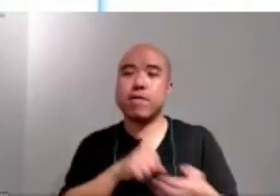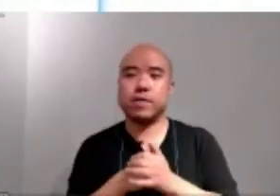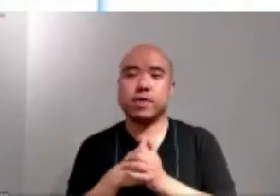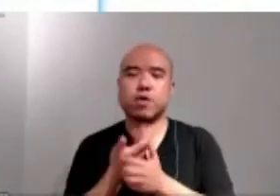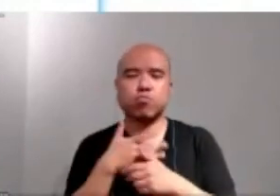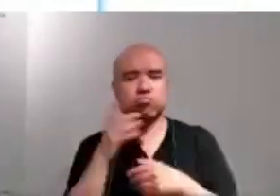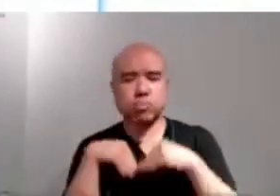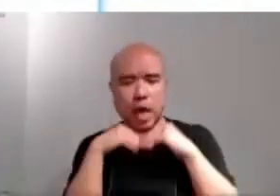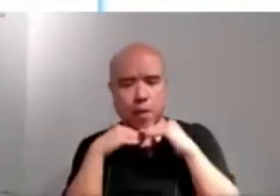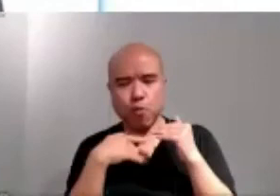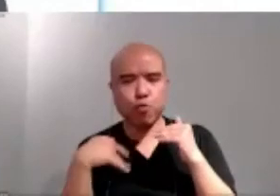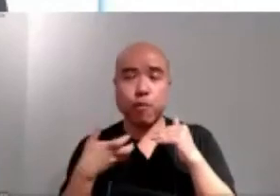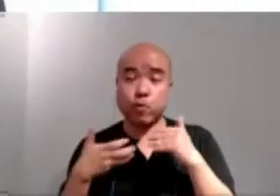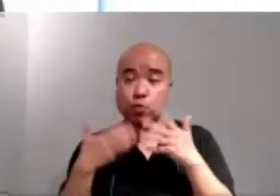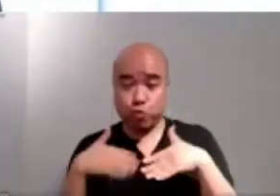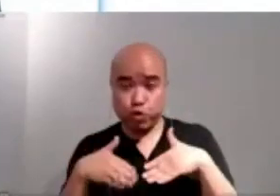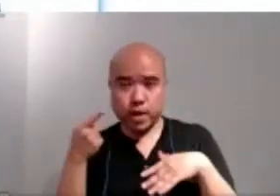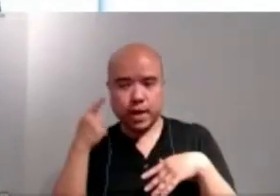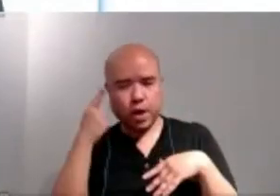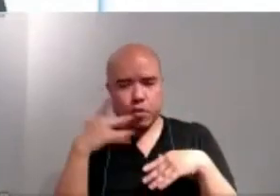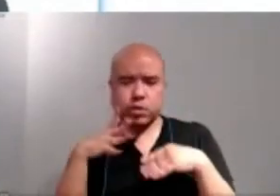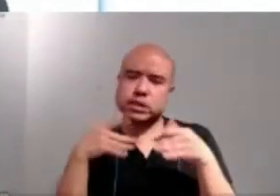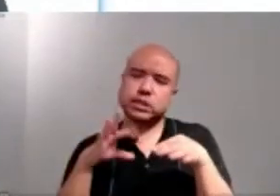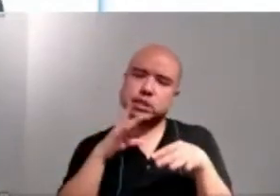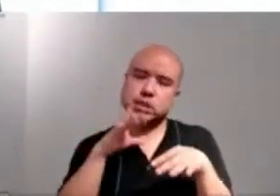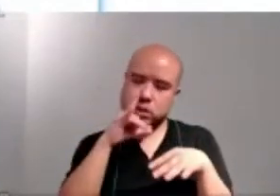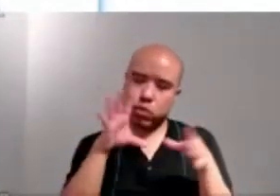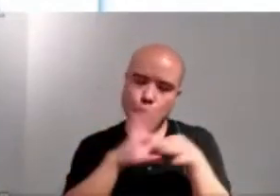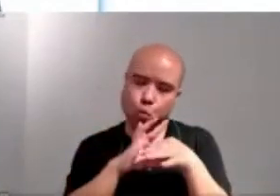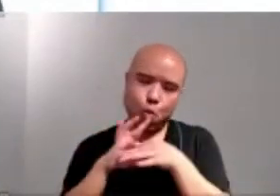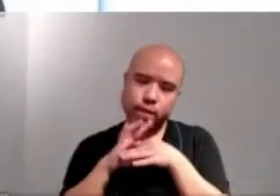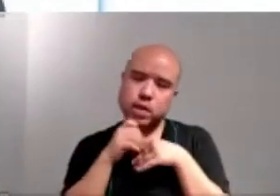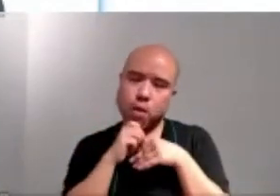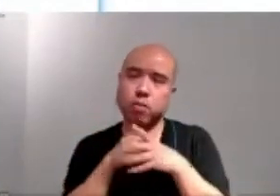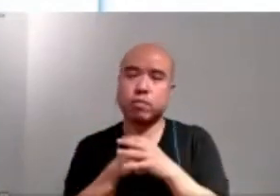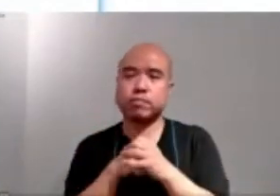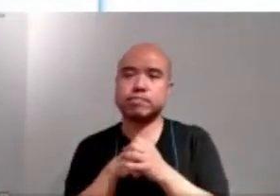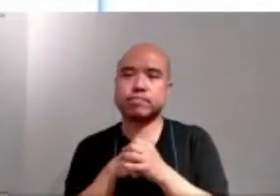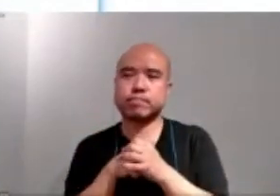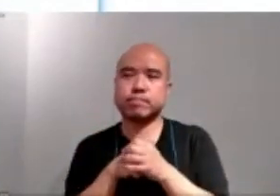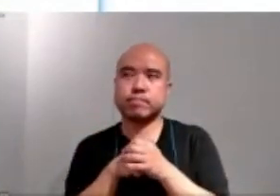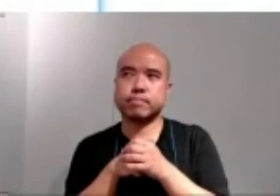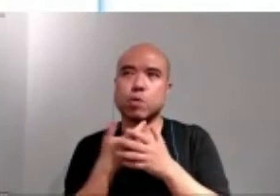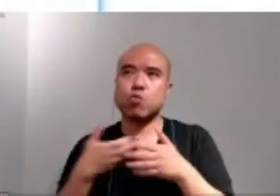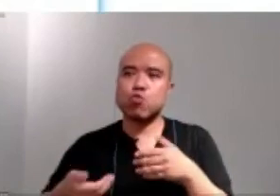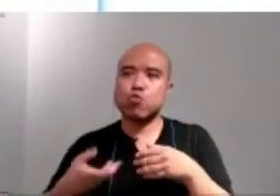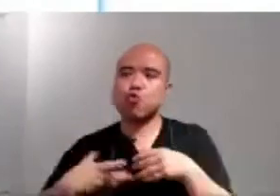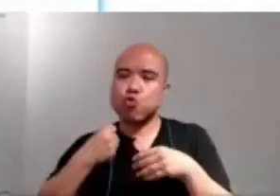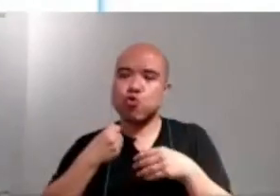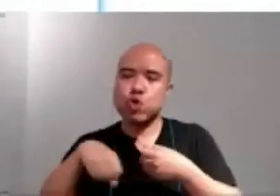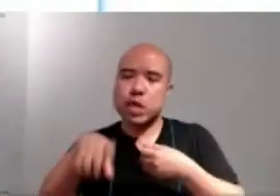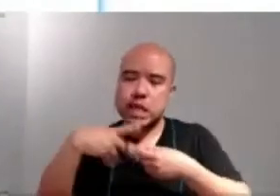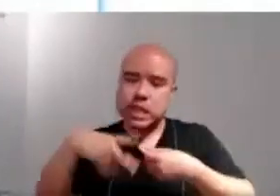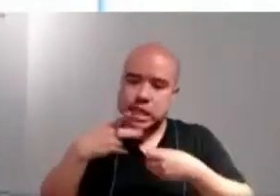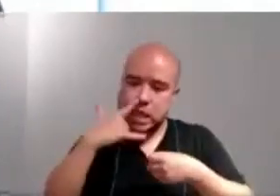立咗一個新嘅關係，而呢種嘅新關係可以繼續落去嘅。咁呢個咧就係、是、我呢幾日嘅一啲嘅得到嘅好獲益